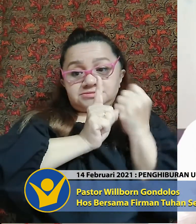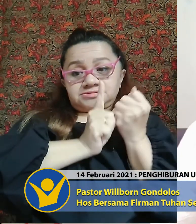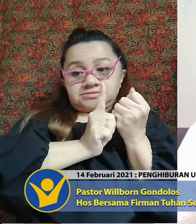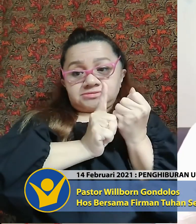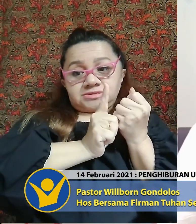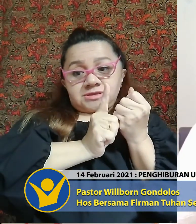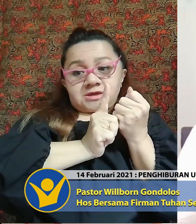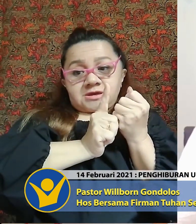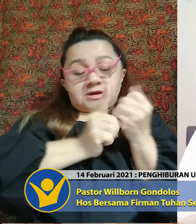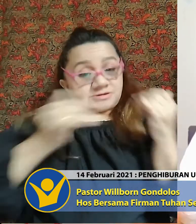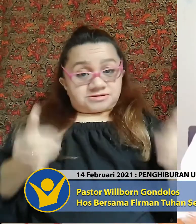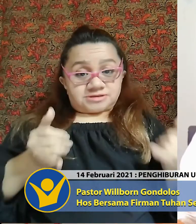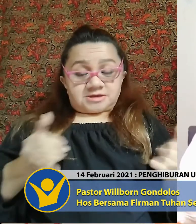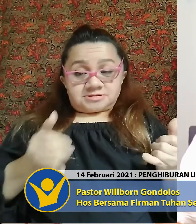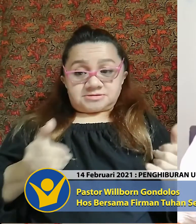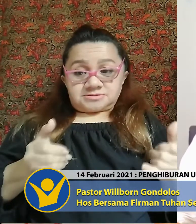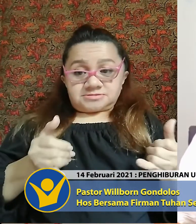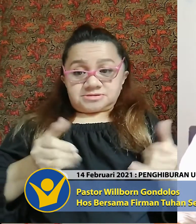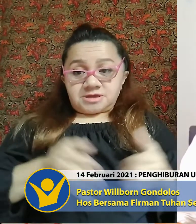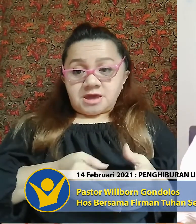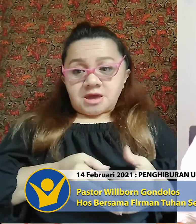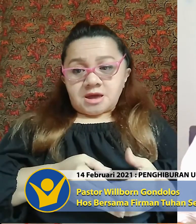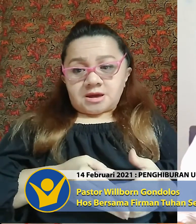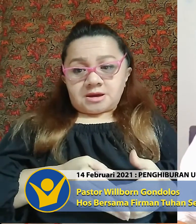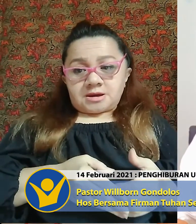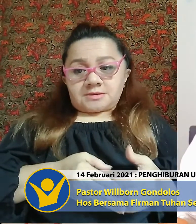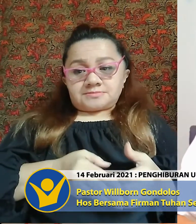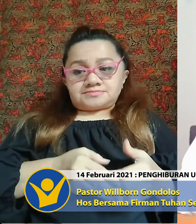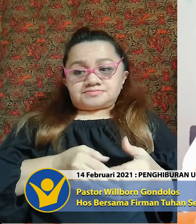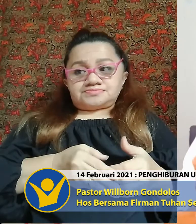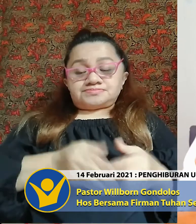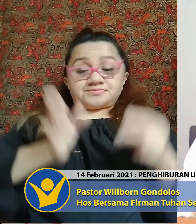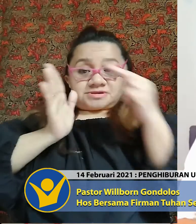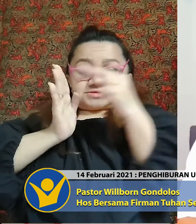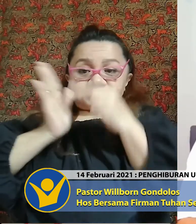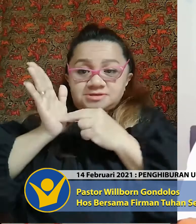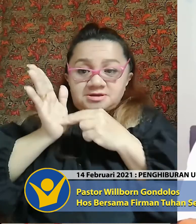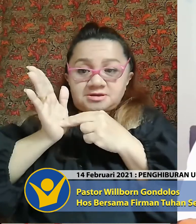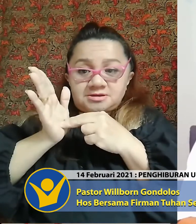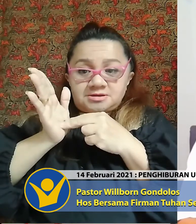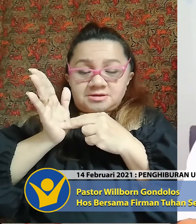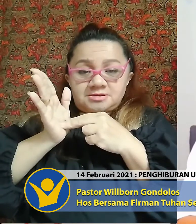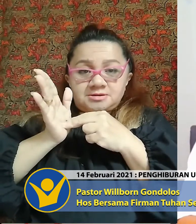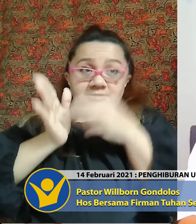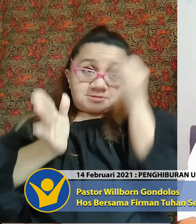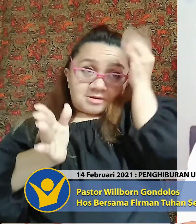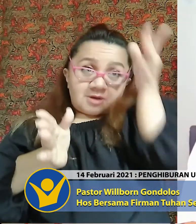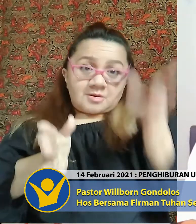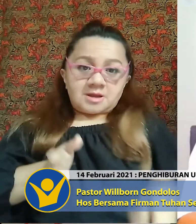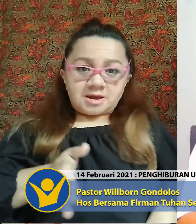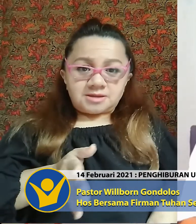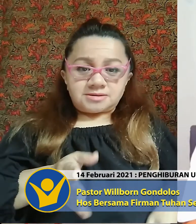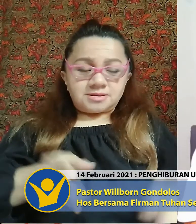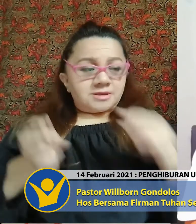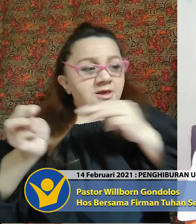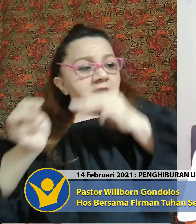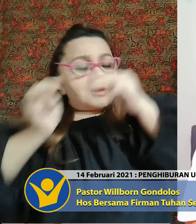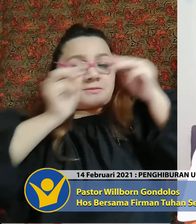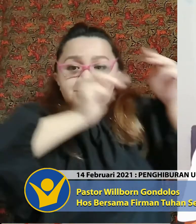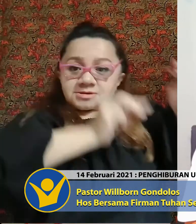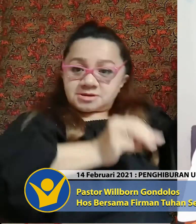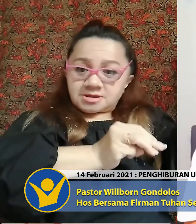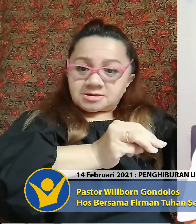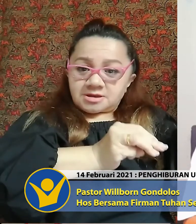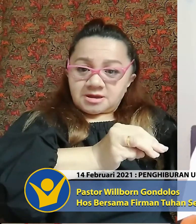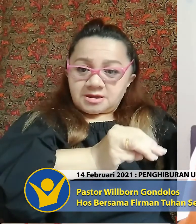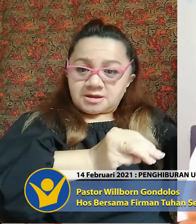pada waktu ini, dalam keadaan semasa kita, perintah kawalan pergerakan